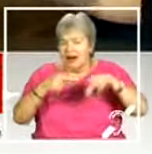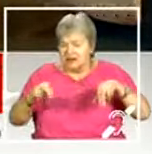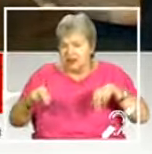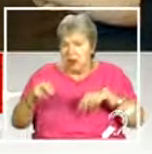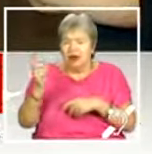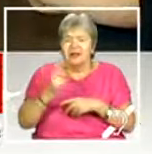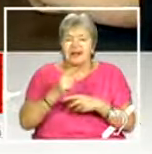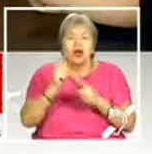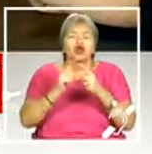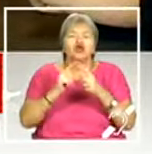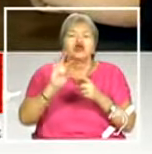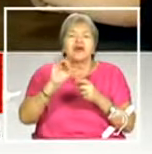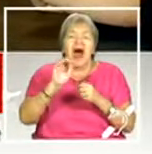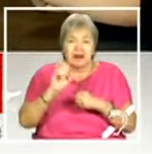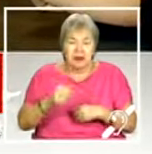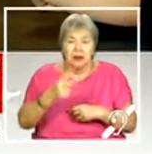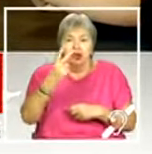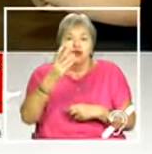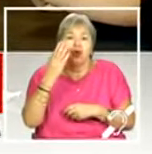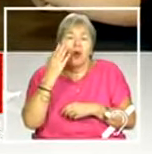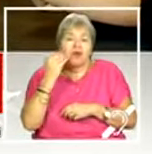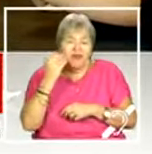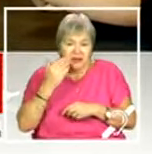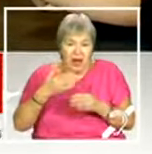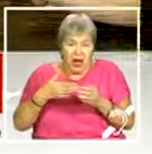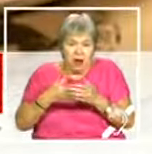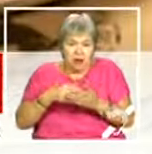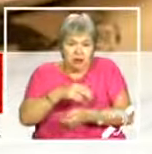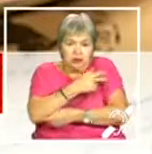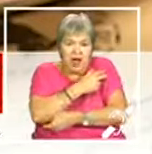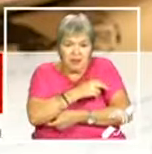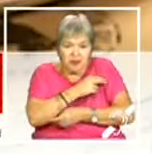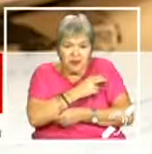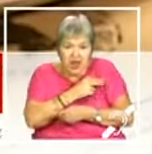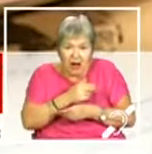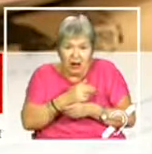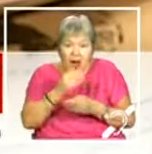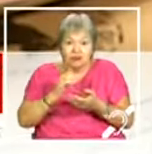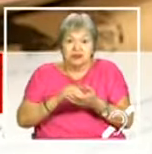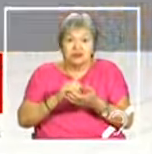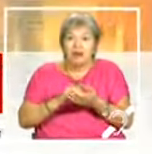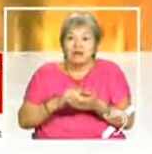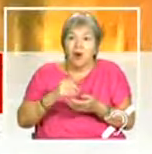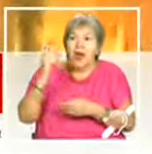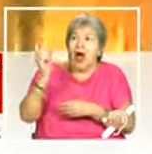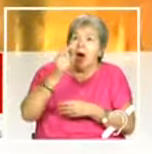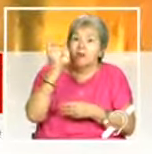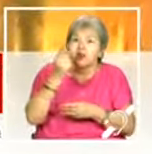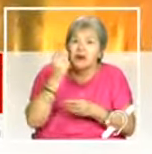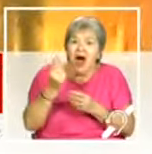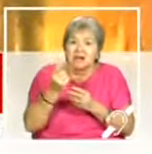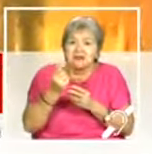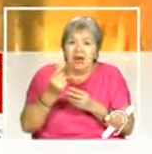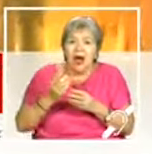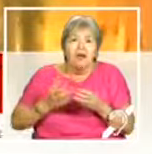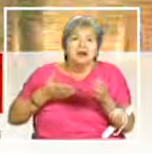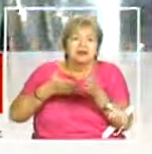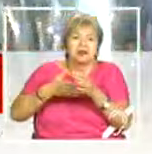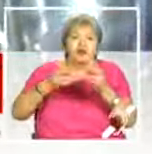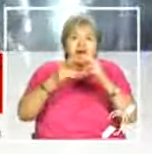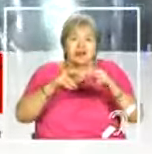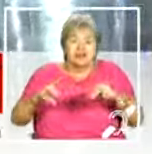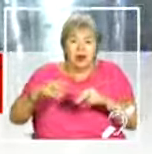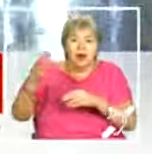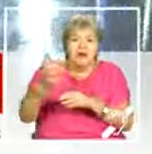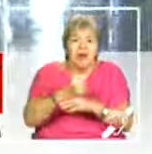din Tunari, două eleve au ajuns la spital. A fost nevoie de intervenția ambulanței la restaurantul respectiv pentru a